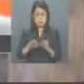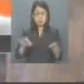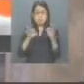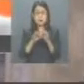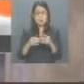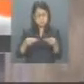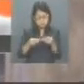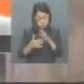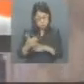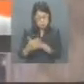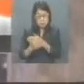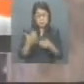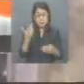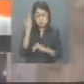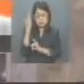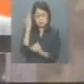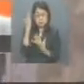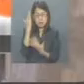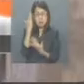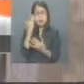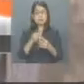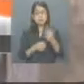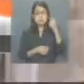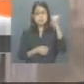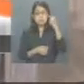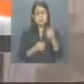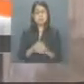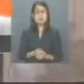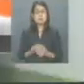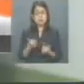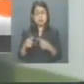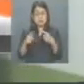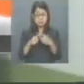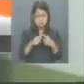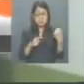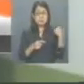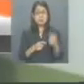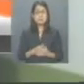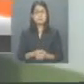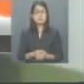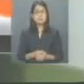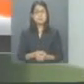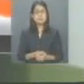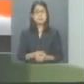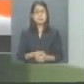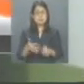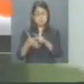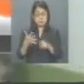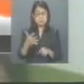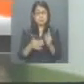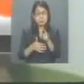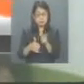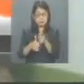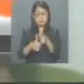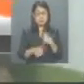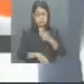ครับวันนี้เนี่ยมีหมายจับทั้งสิ้น7หมายจับนะครับเป็นระดับปฏิบัติการที่ถูกระดับหัวหน้าชุดป